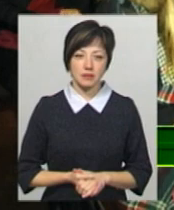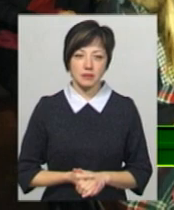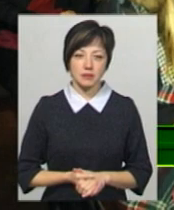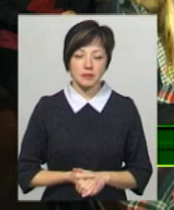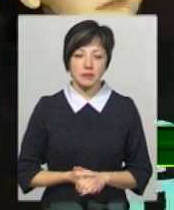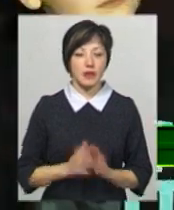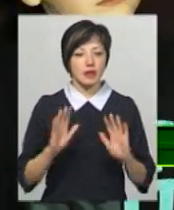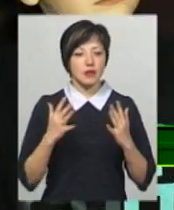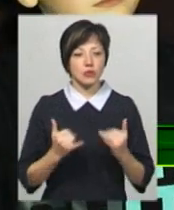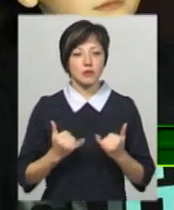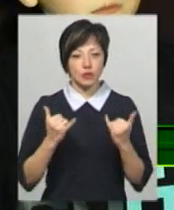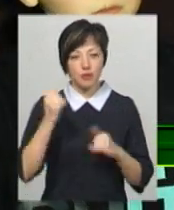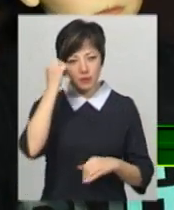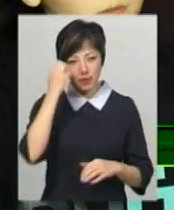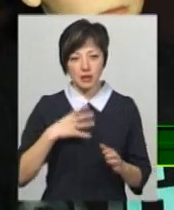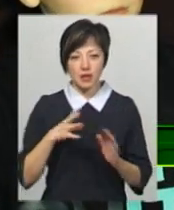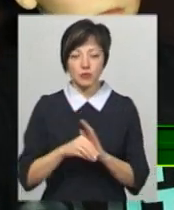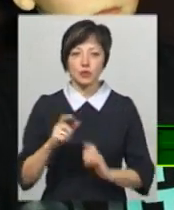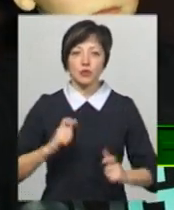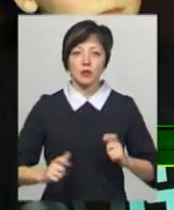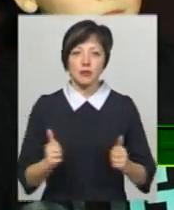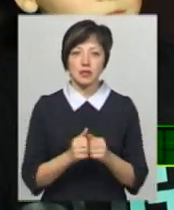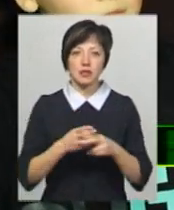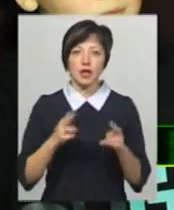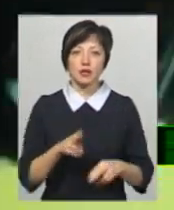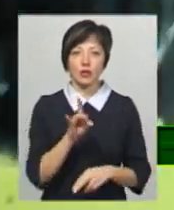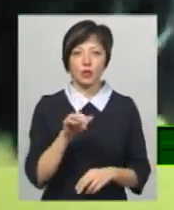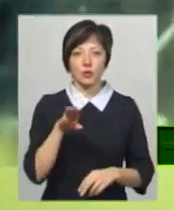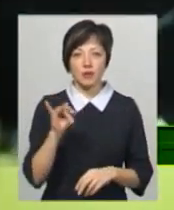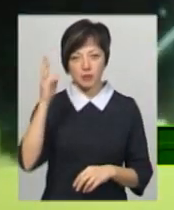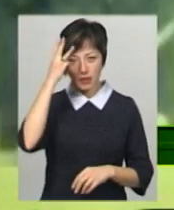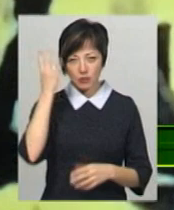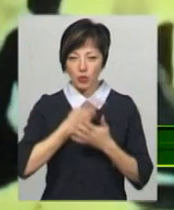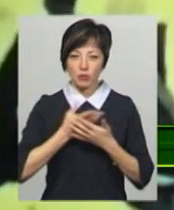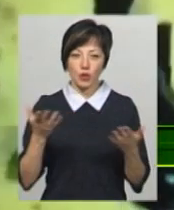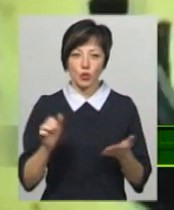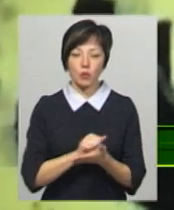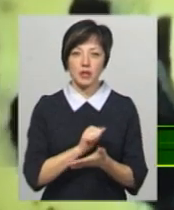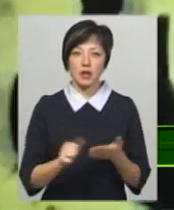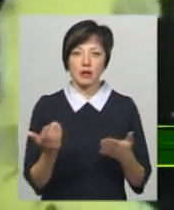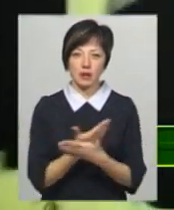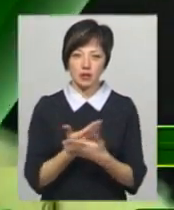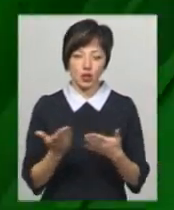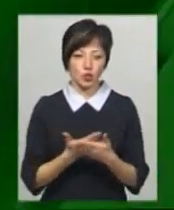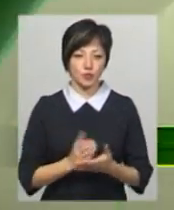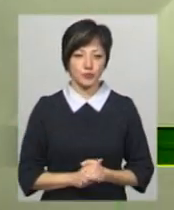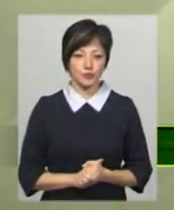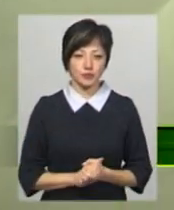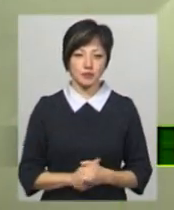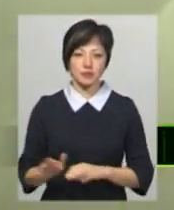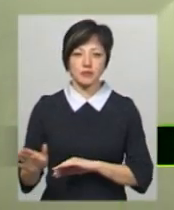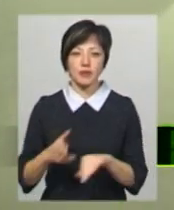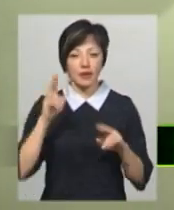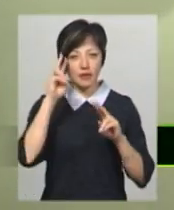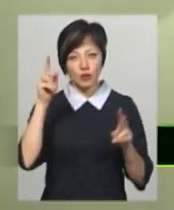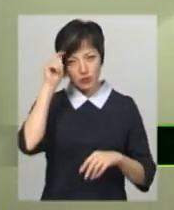З нагоди вшанування пам'яті загиблих студентів поблизу станції Крути у Хмельницькому продемонстрували документальну стрічку.